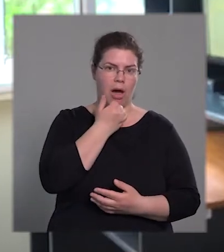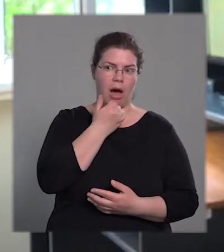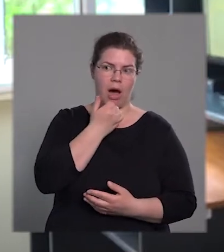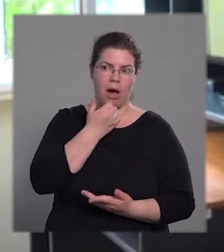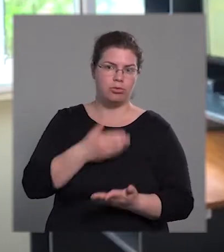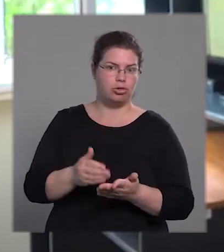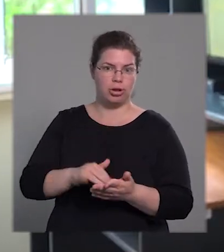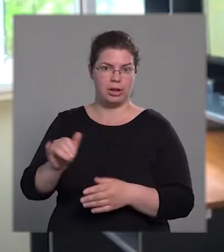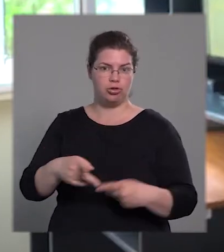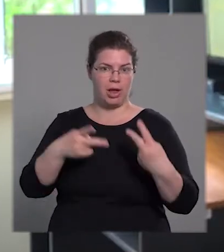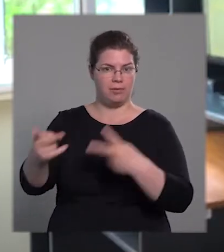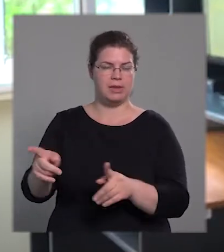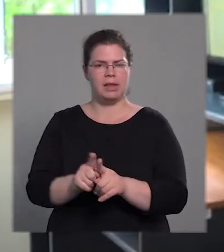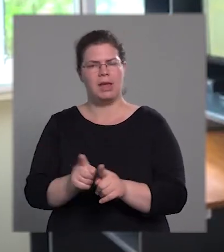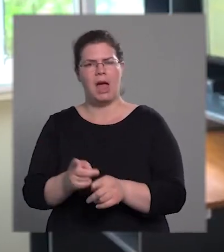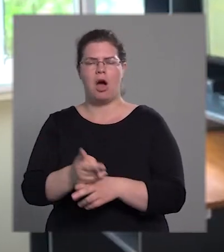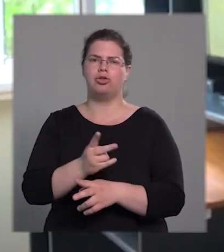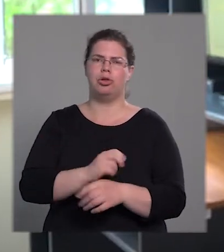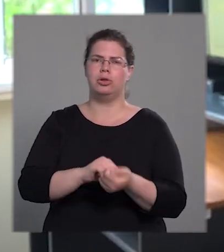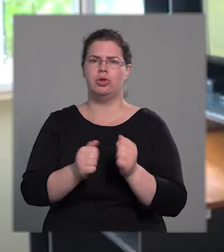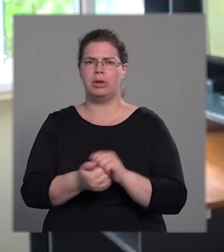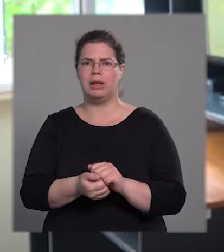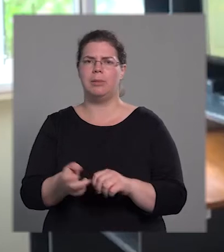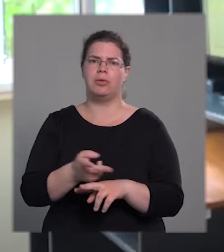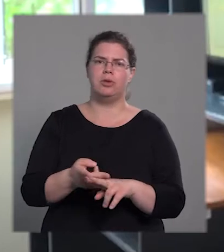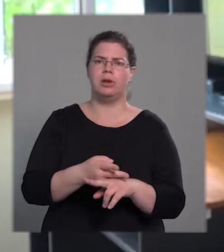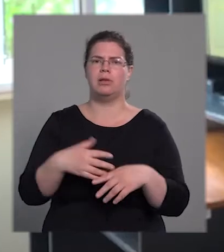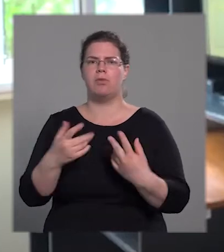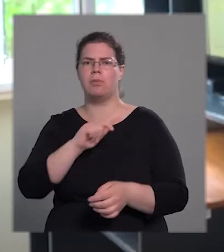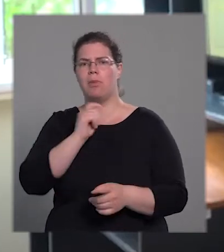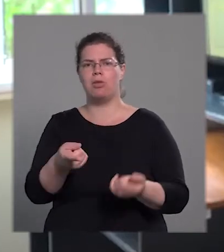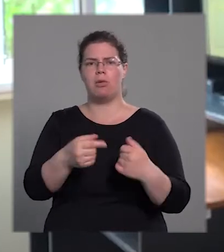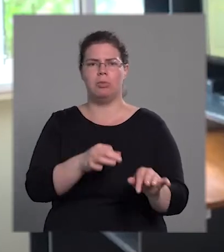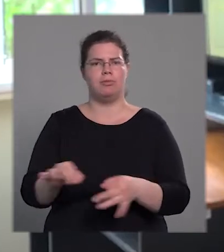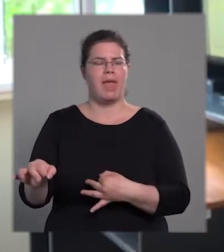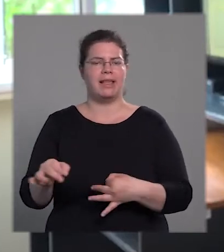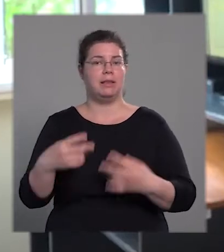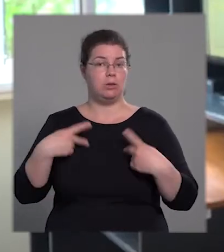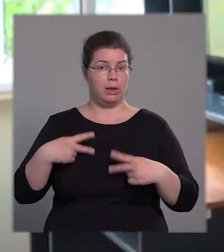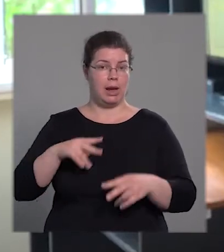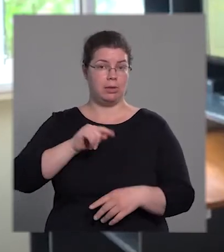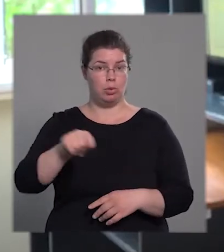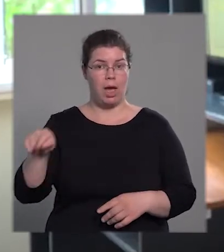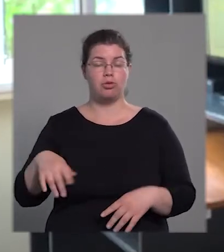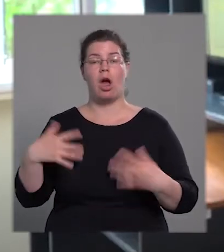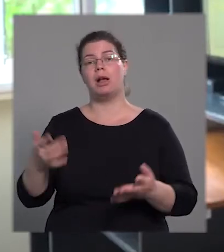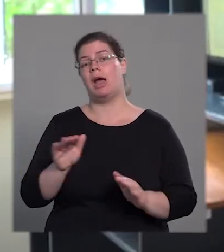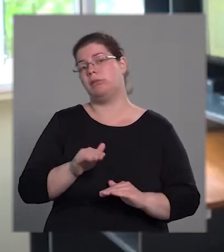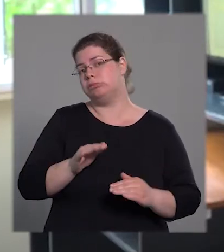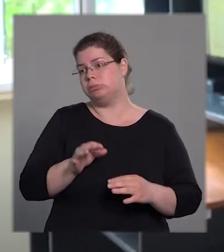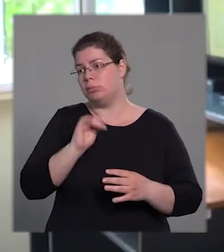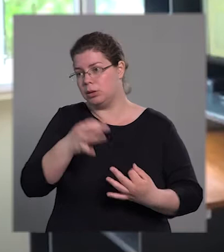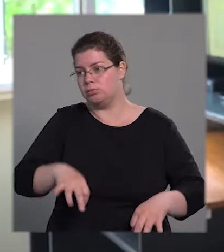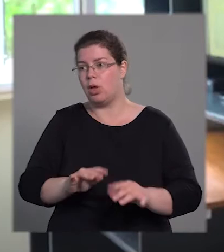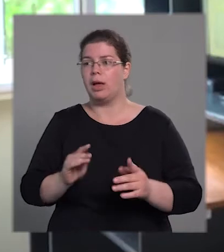gyerekeket ilyen hasonló történelmileg, földrajzilag, vagy akár magyarból felkészítő kirándulásokra, akár kis hazánkban, akár